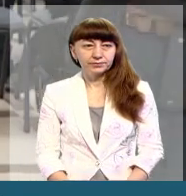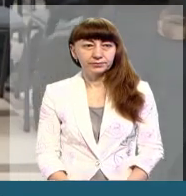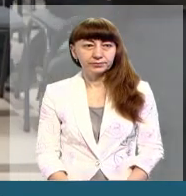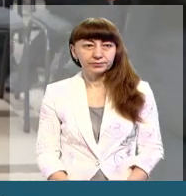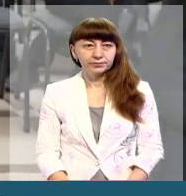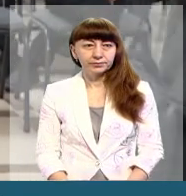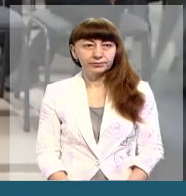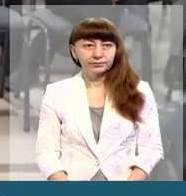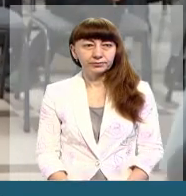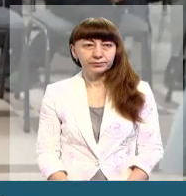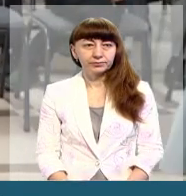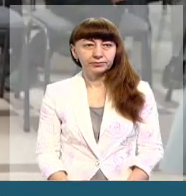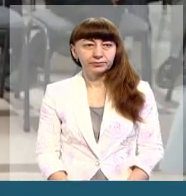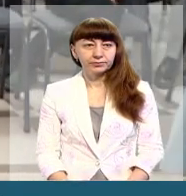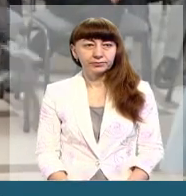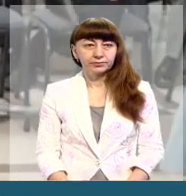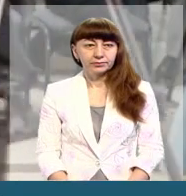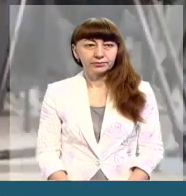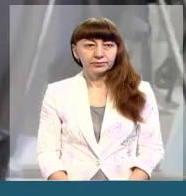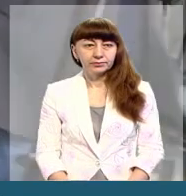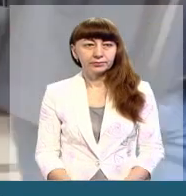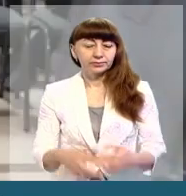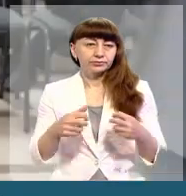Мен уже 11 жылдан бері